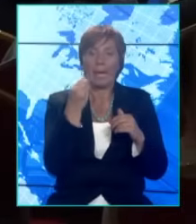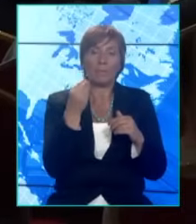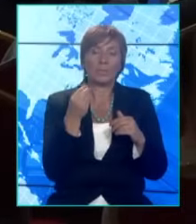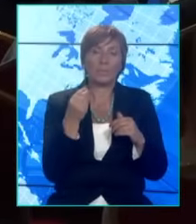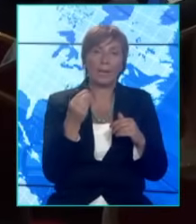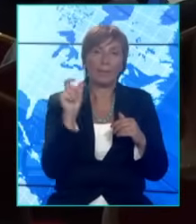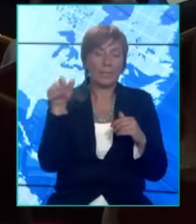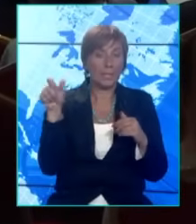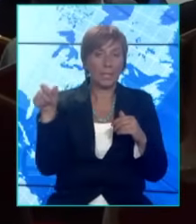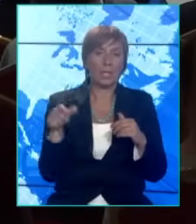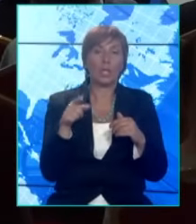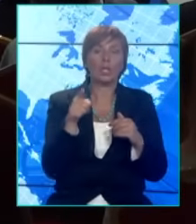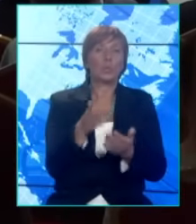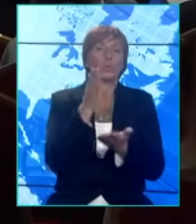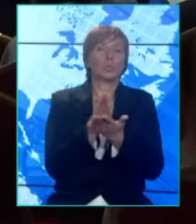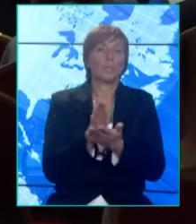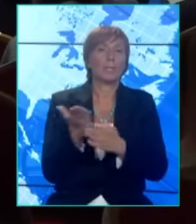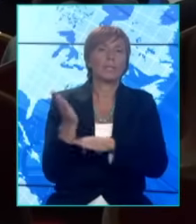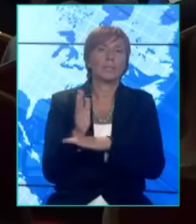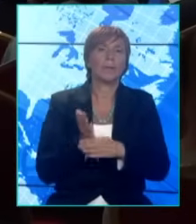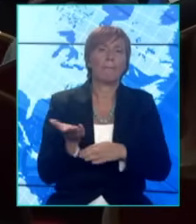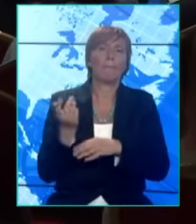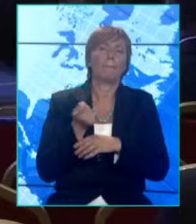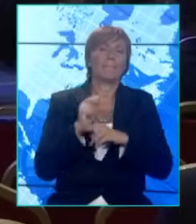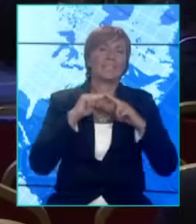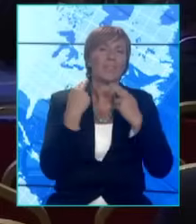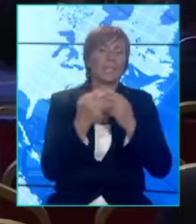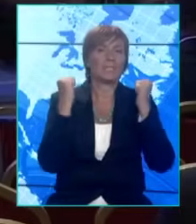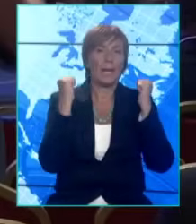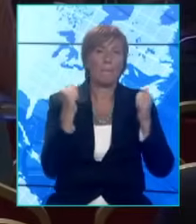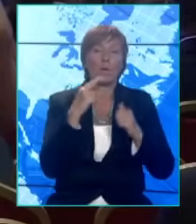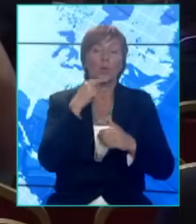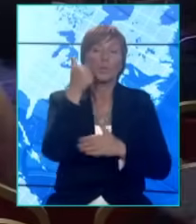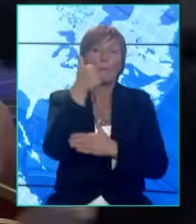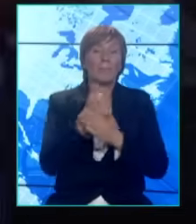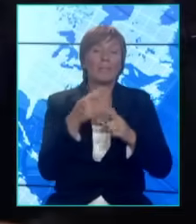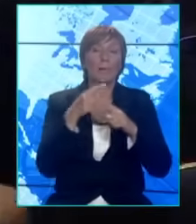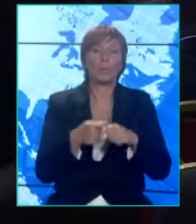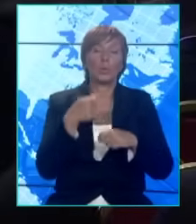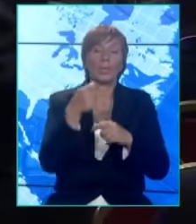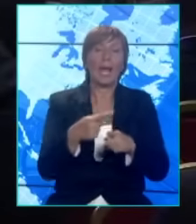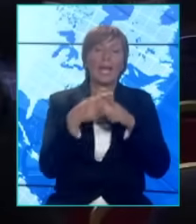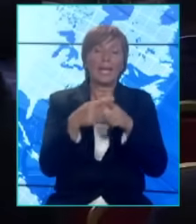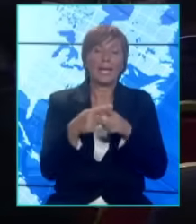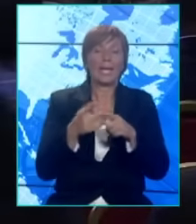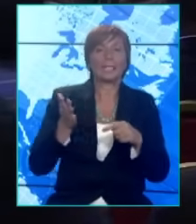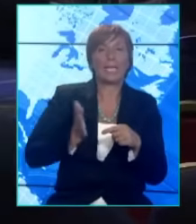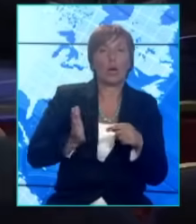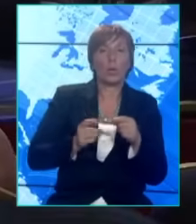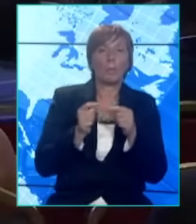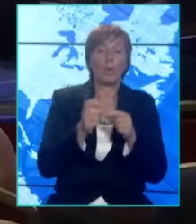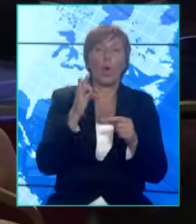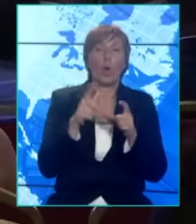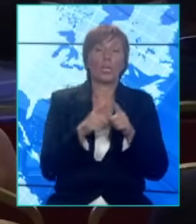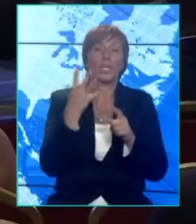kršćana. Događaju su prisustvali i predstavnici Svjetske banke, koji su tada prvi put odobrili kredit za kulturnu baštinu i to iznos